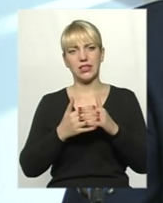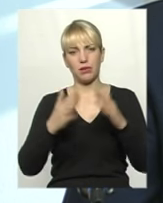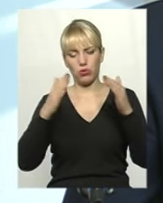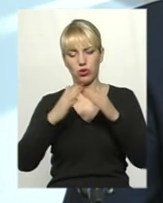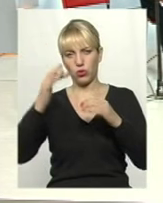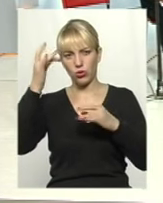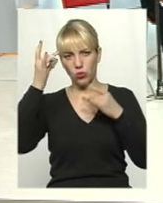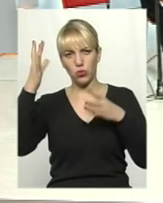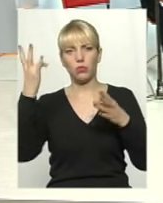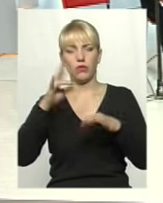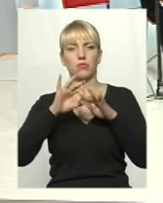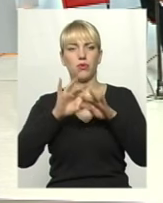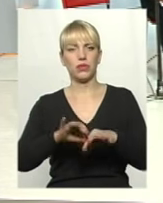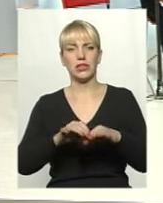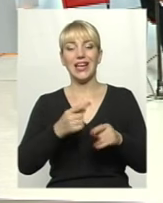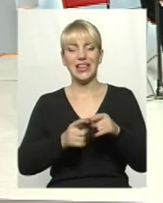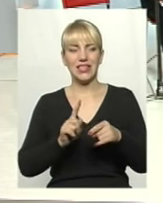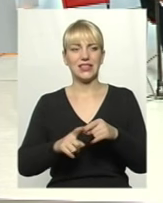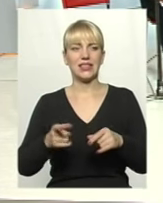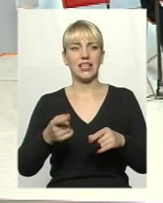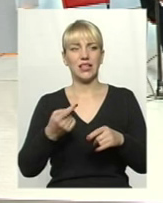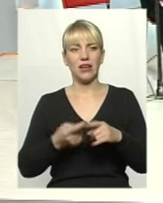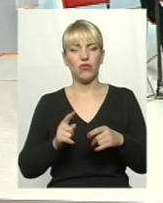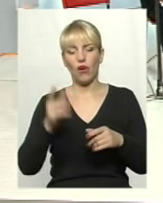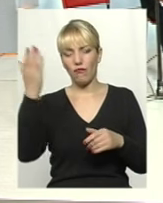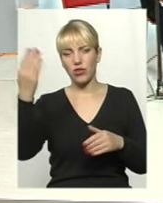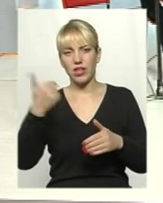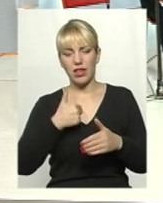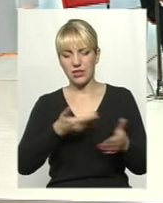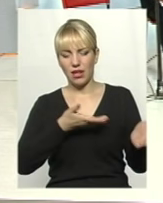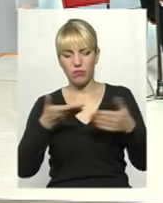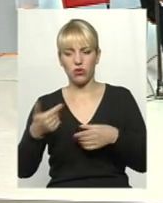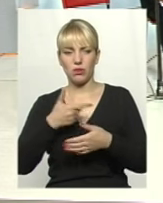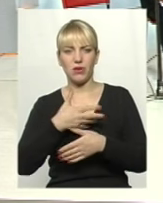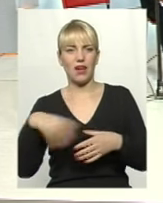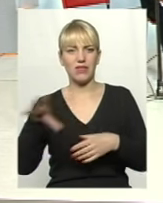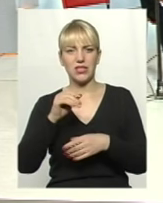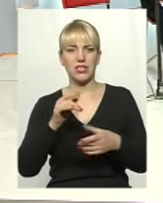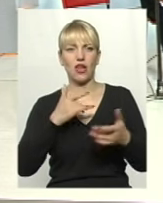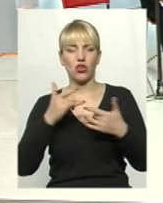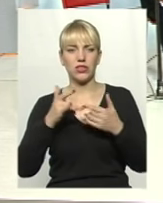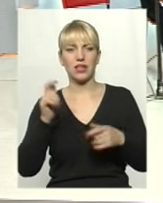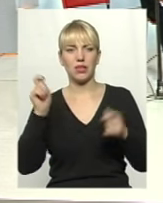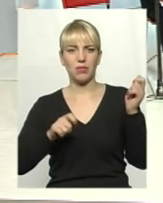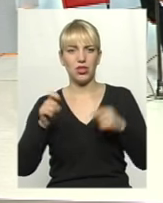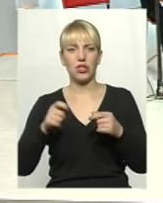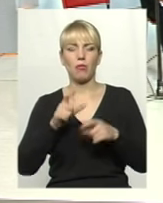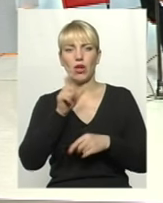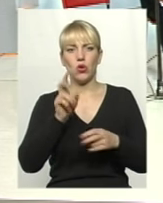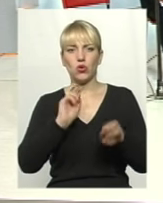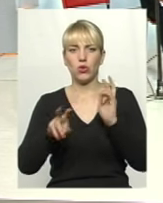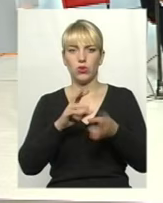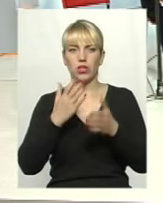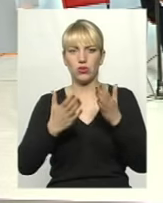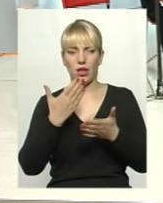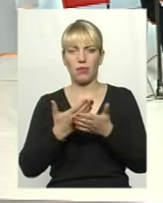будинок культури має провести. І з них, каже, вони нас запрошують, ми на всі концерти приїжджаємо. І люди починають, каже, якщо на першому концерті